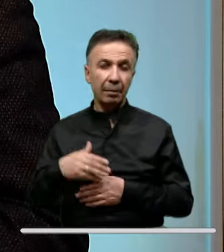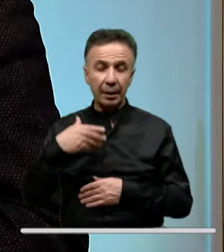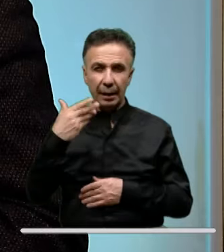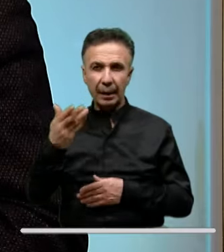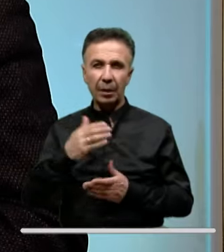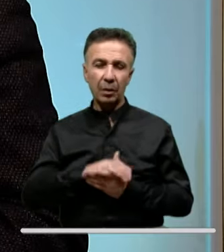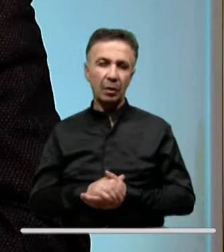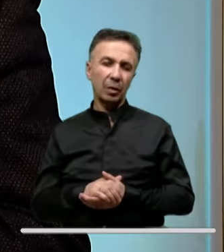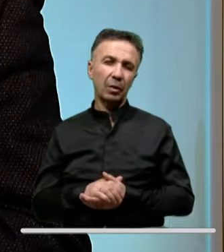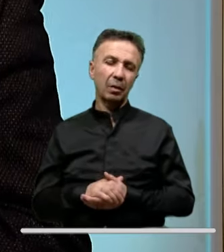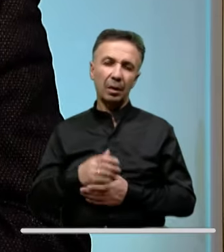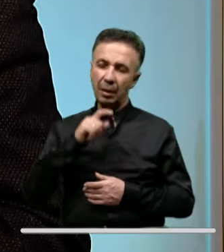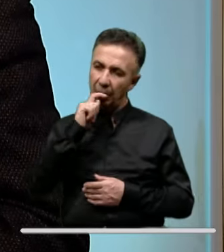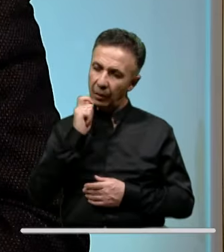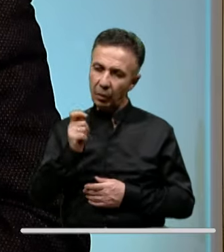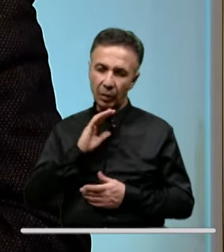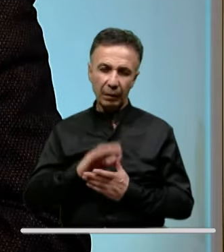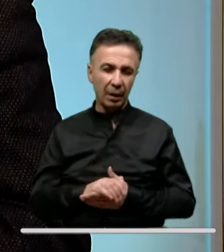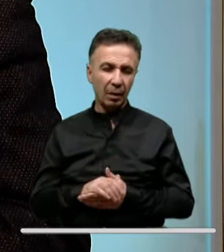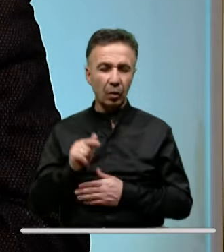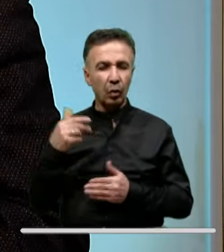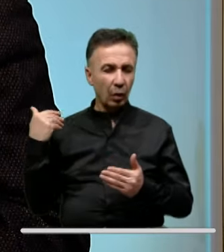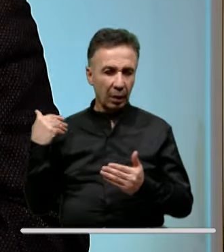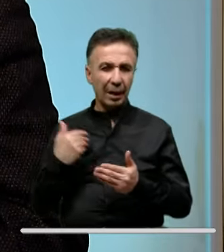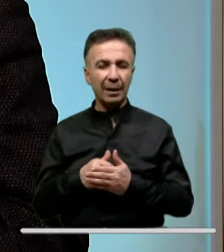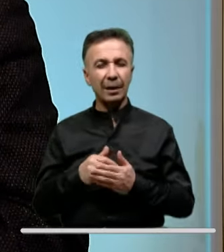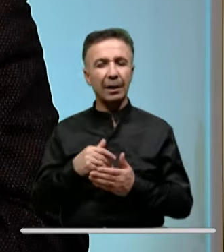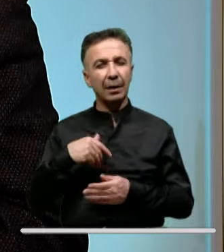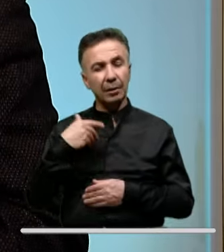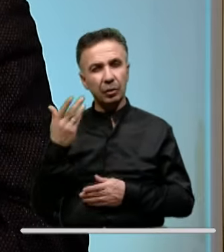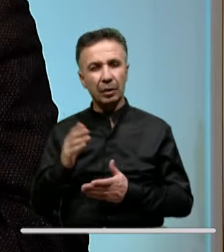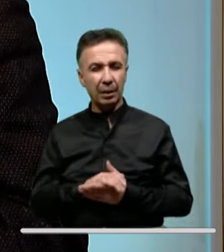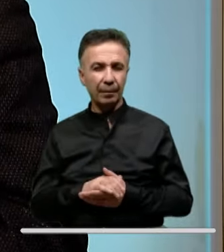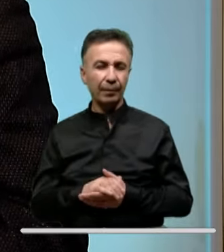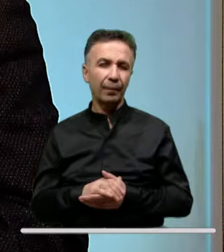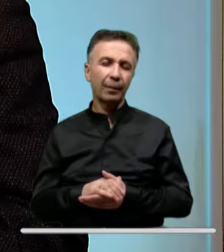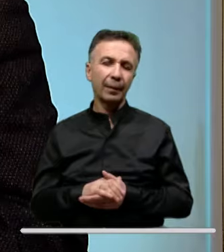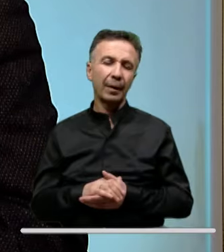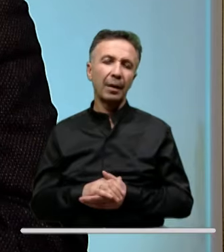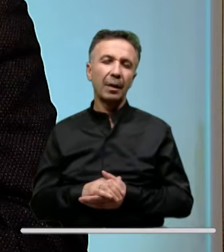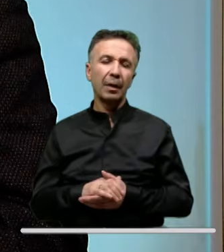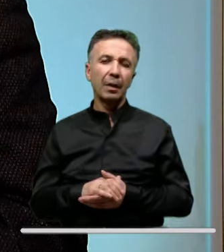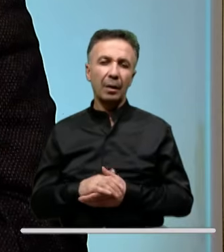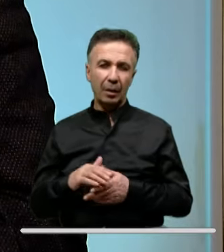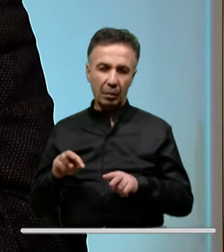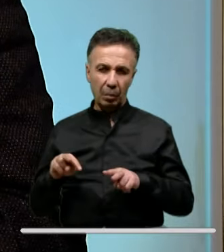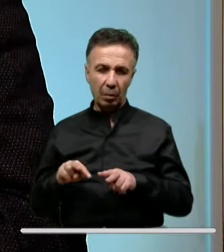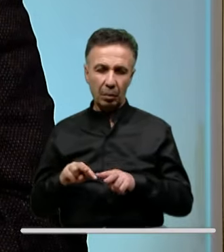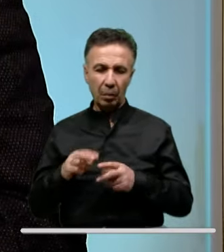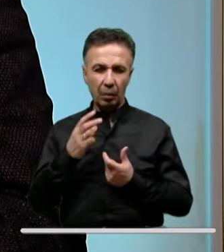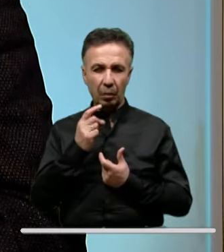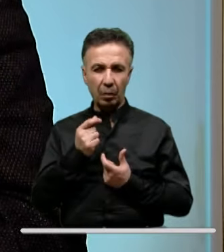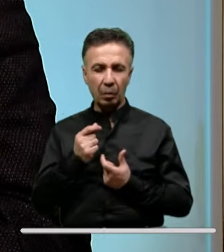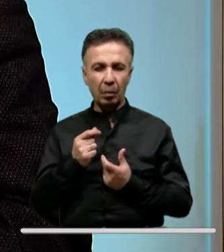dönük taahhütlerimiz vardı. Şu kadar da ne yapacağım? Ben ileride efendim müeccel olan yani